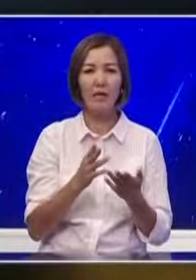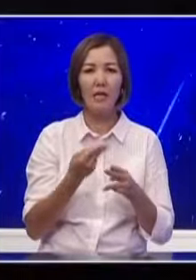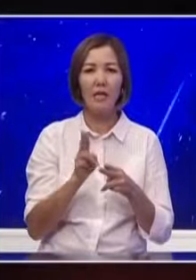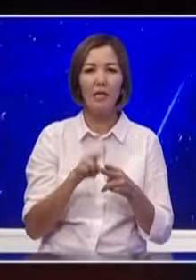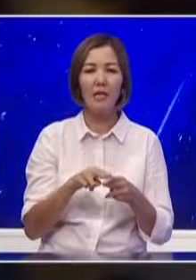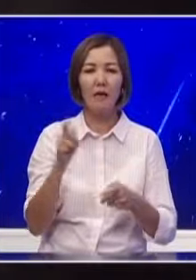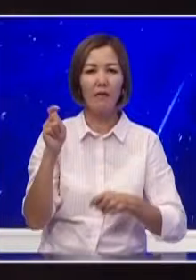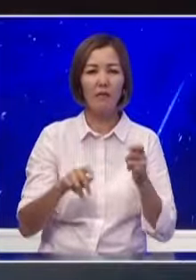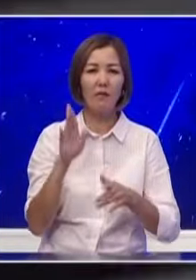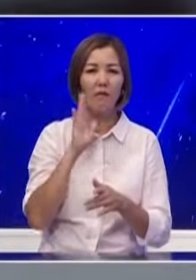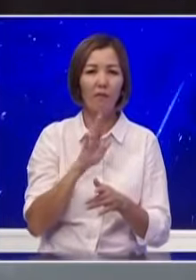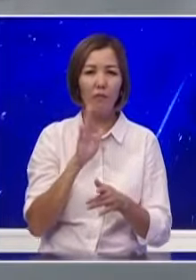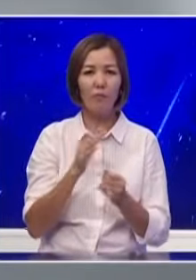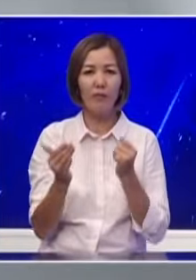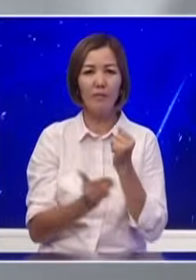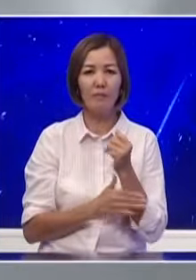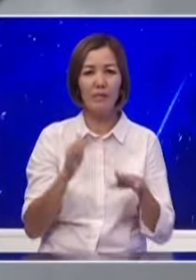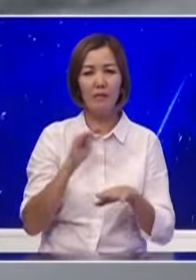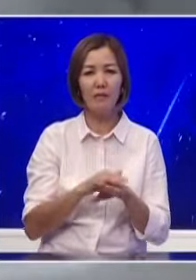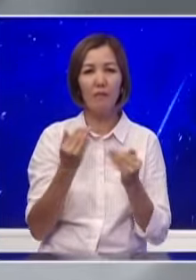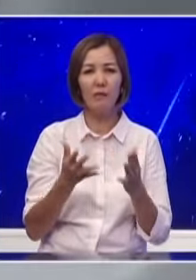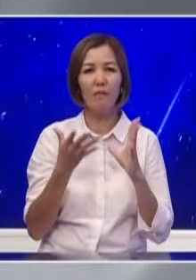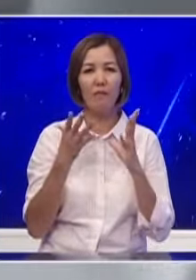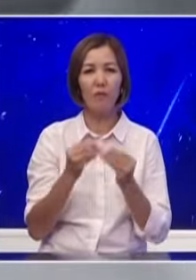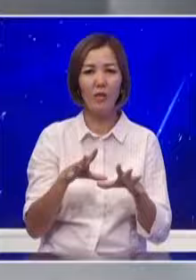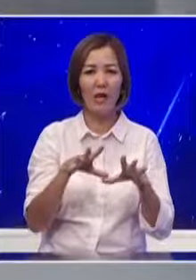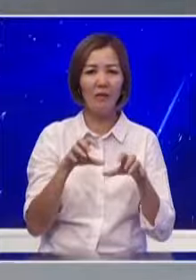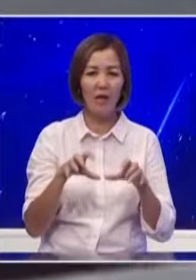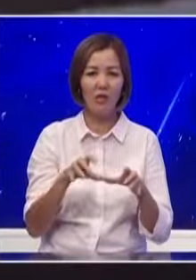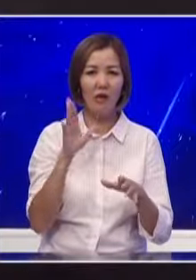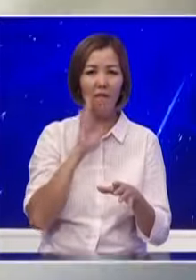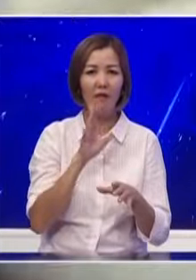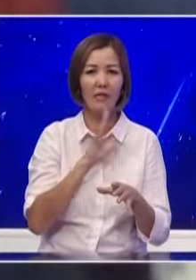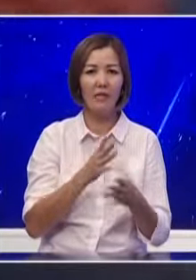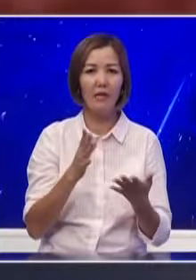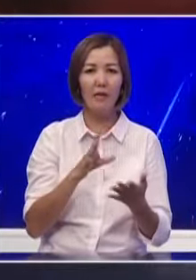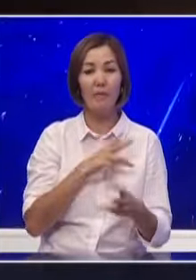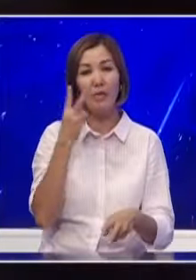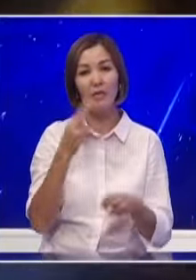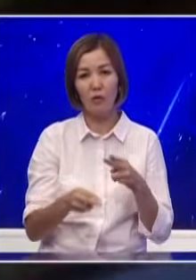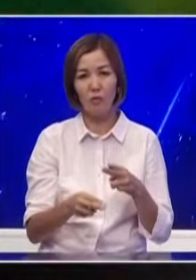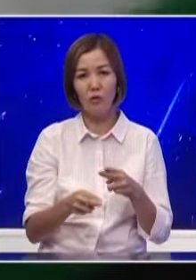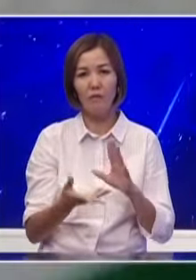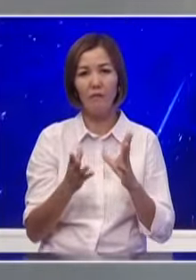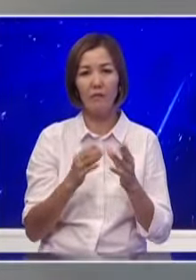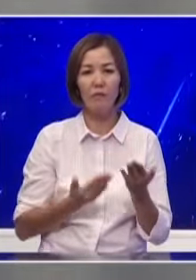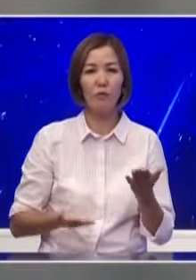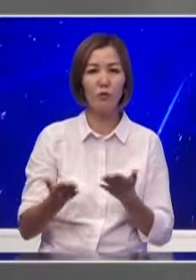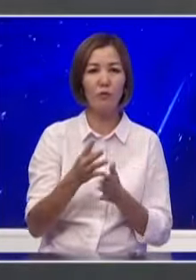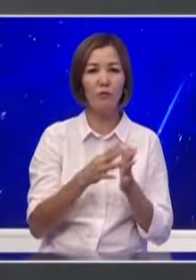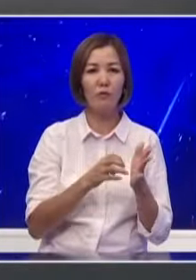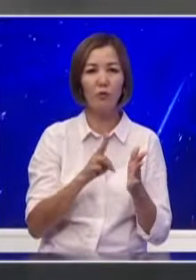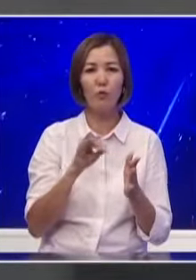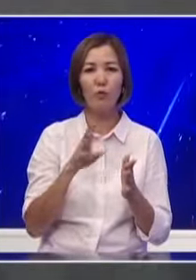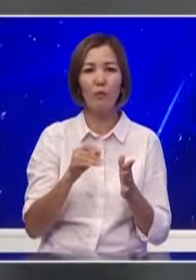отвода дождевых вод. По последним данным, сегодня откачка воды после ливни была закончена. Всего было собрано более